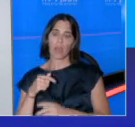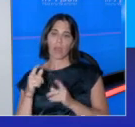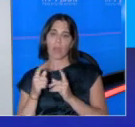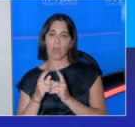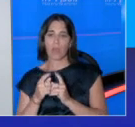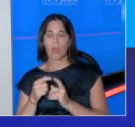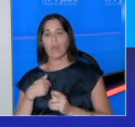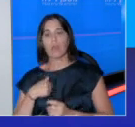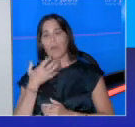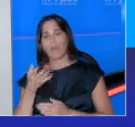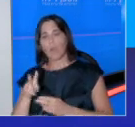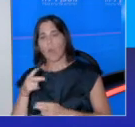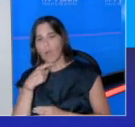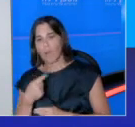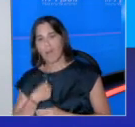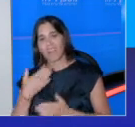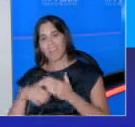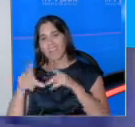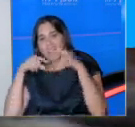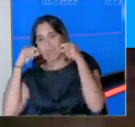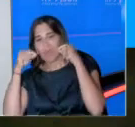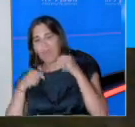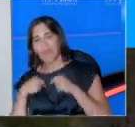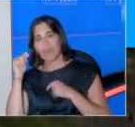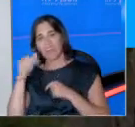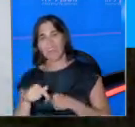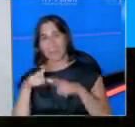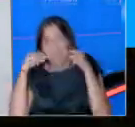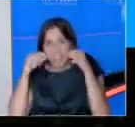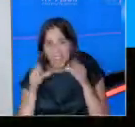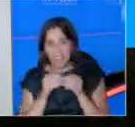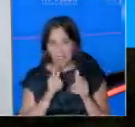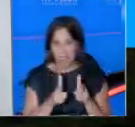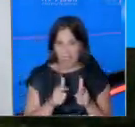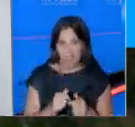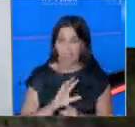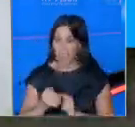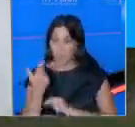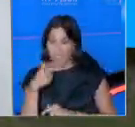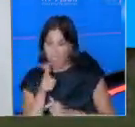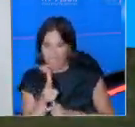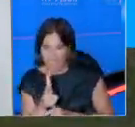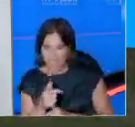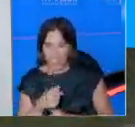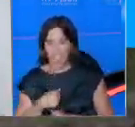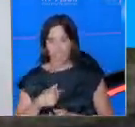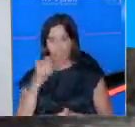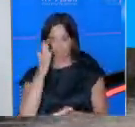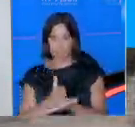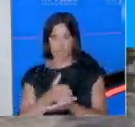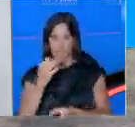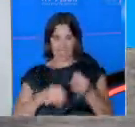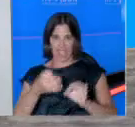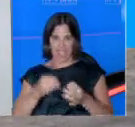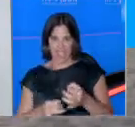ולקפון המנוח אמר, יותר משהשגתי עם חיוך לבד, השגתי עם חיוך ואקדח על השולחן. אם לא היה כאן אקדח של פסק דין של